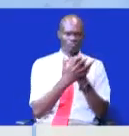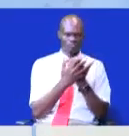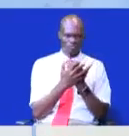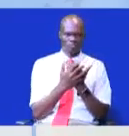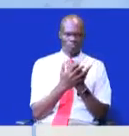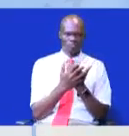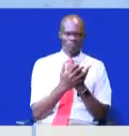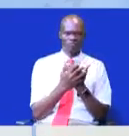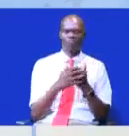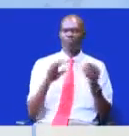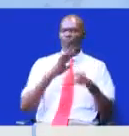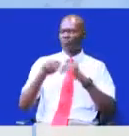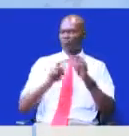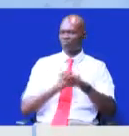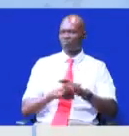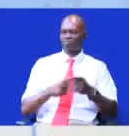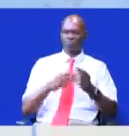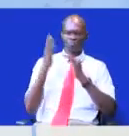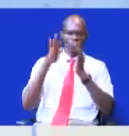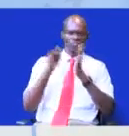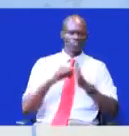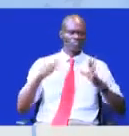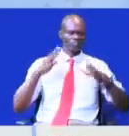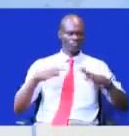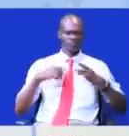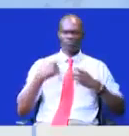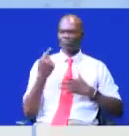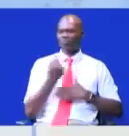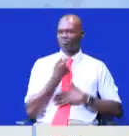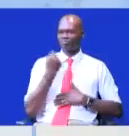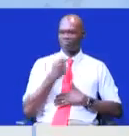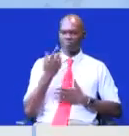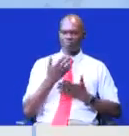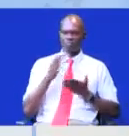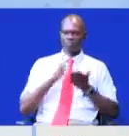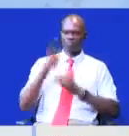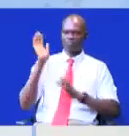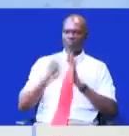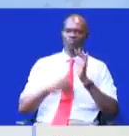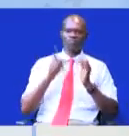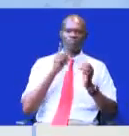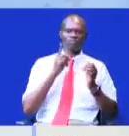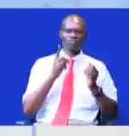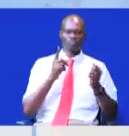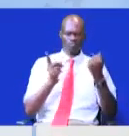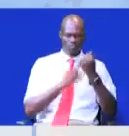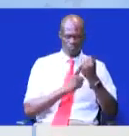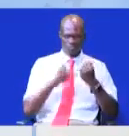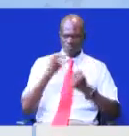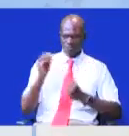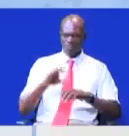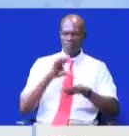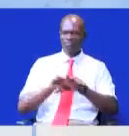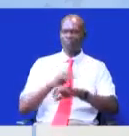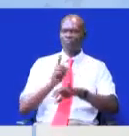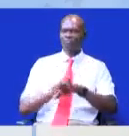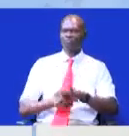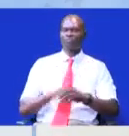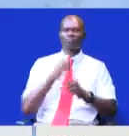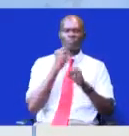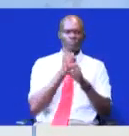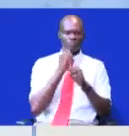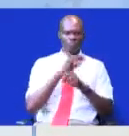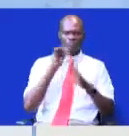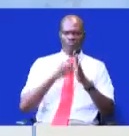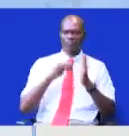seche duto te. Bende igeno ni oganda ma oheo 60 biro bedo kayudo thuolo mago mag tije